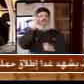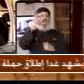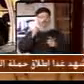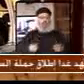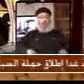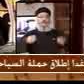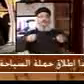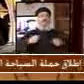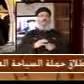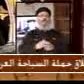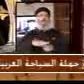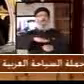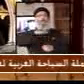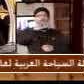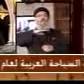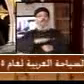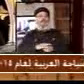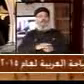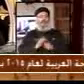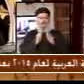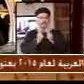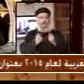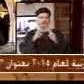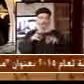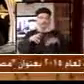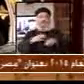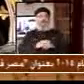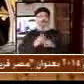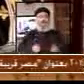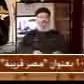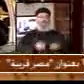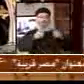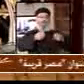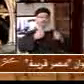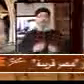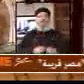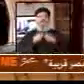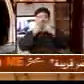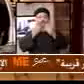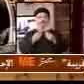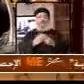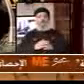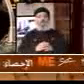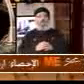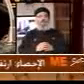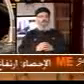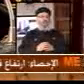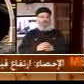قفة مملوءة من الكسر، ابتدوا يشلوها ويقدموها لمن له